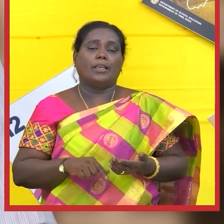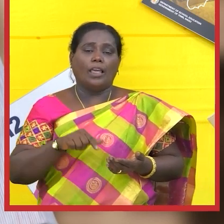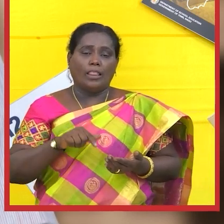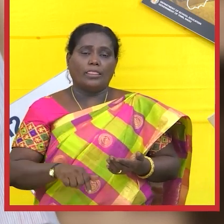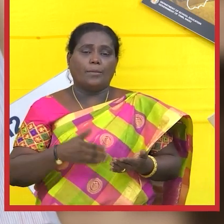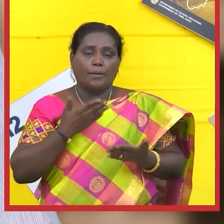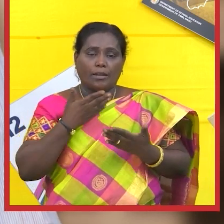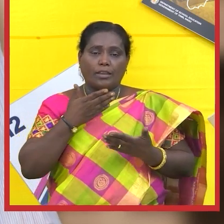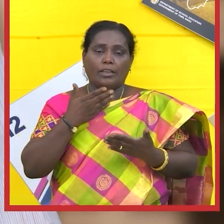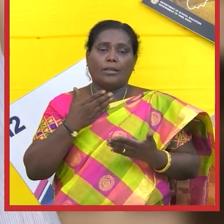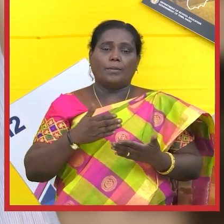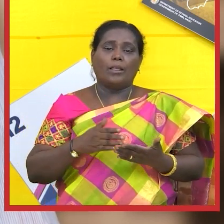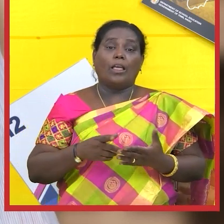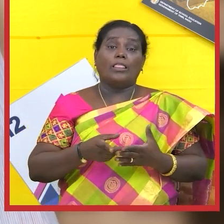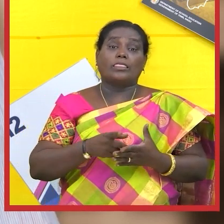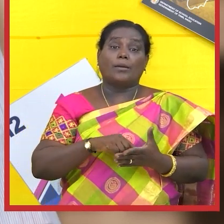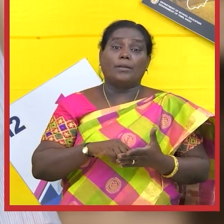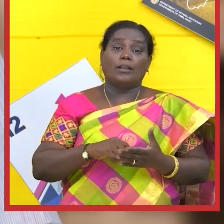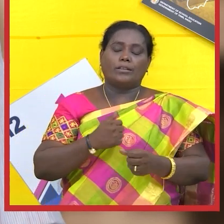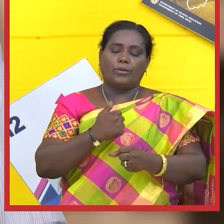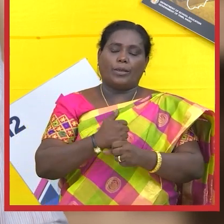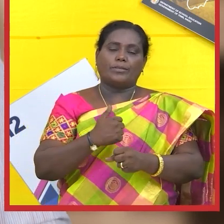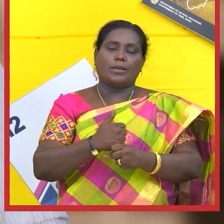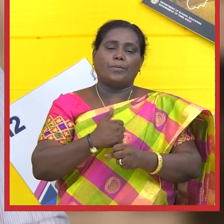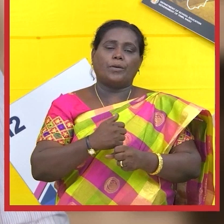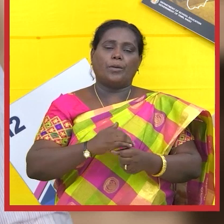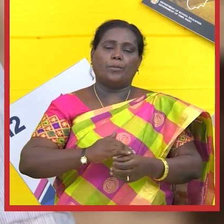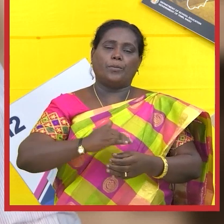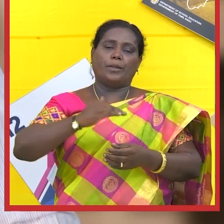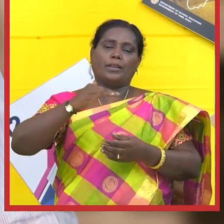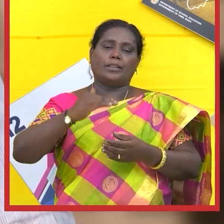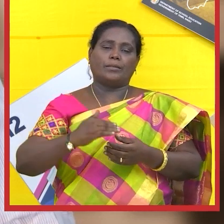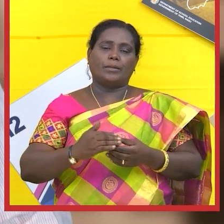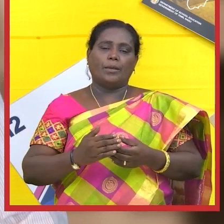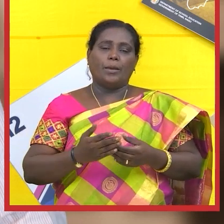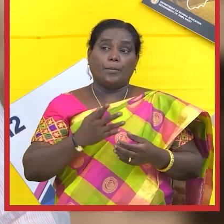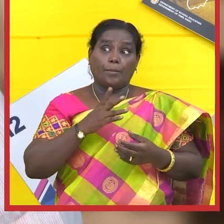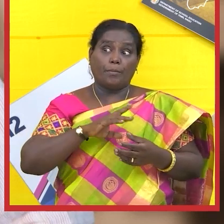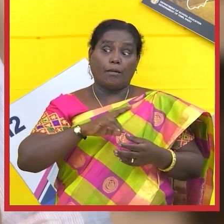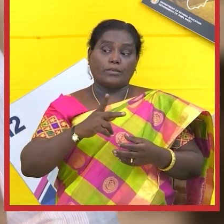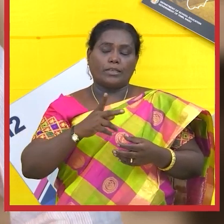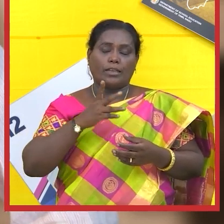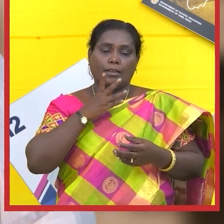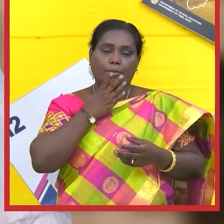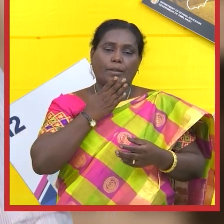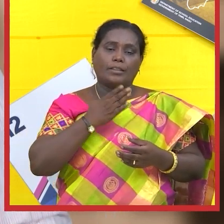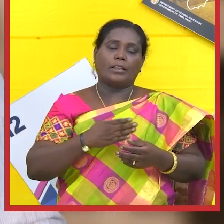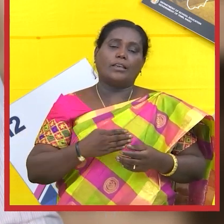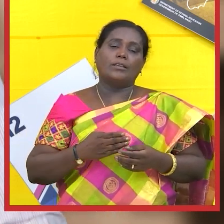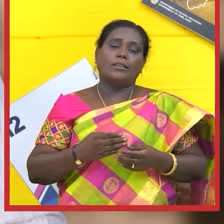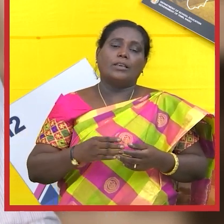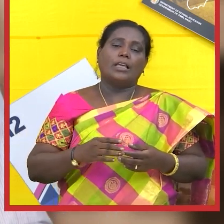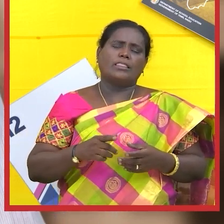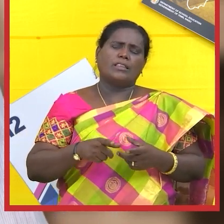பாடங்களிலெல்லாம் தமிழ்நாட்டினுடைய இந்த சமூக முன்னேற்றங்கள் என்கின்ற இந்த மாற்றங்கள் என்ற பாடத்திலே தமிழ்நாட்டில்